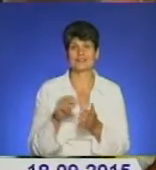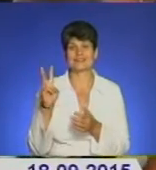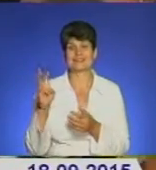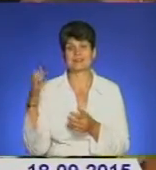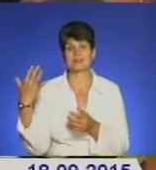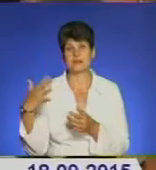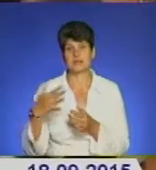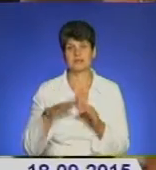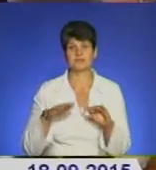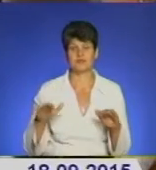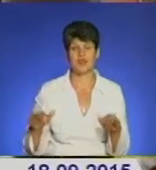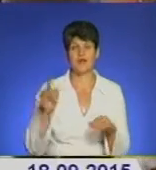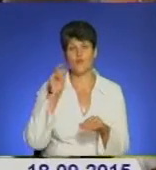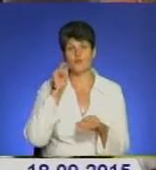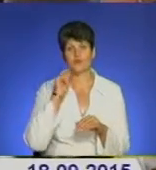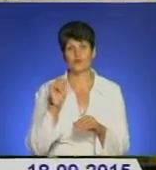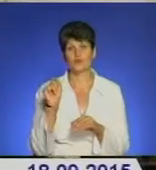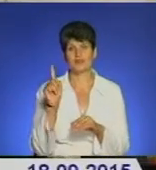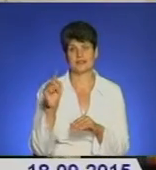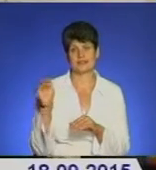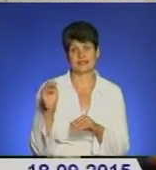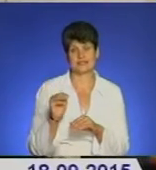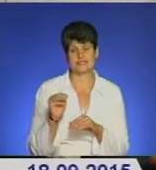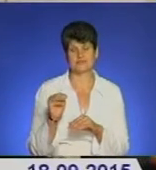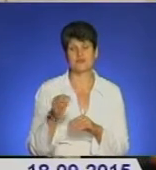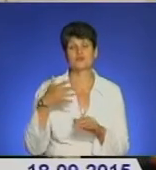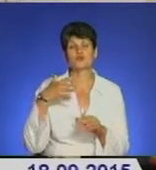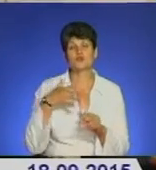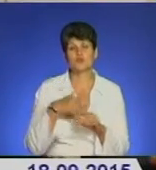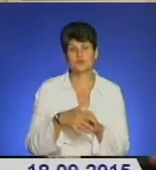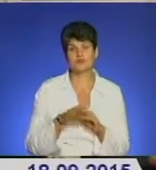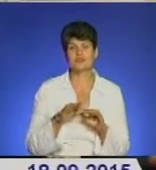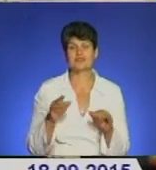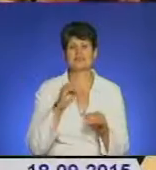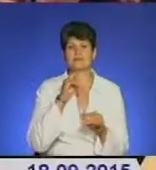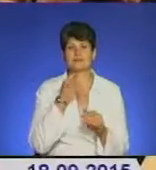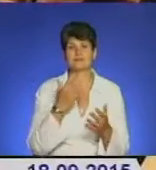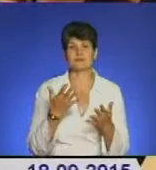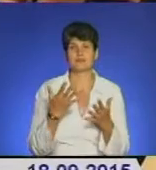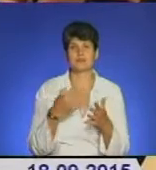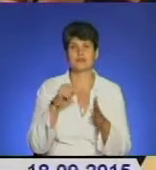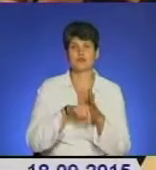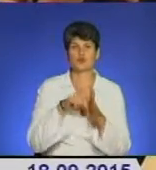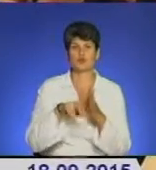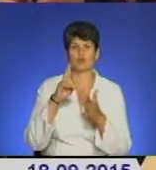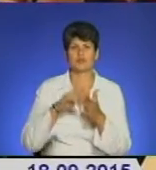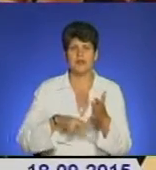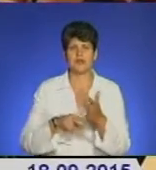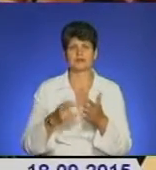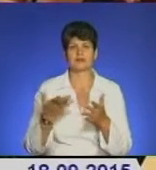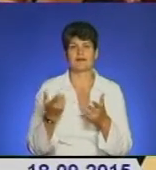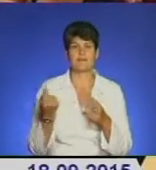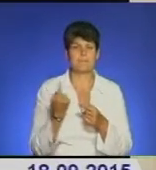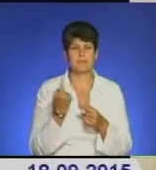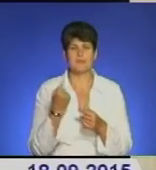350 учнів, а в Україні – 11 тисяч. Зрозуміло, що дітям важко сприйняти суть податків, митних платежів, але їхні